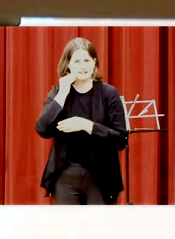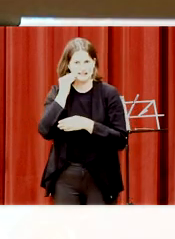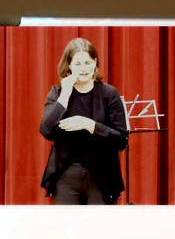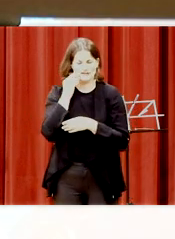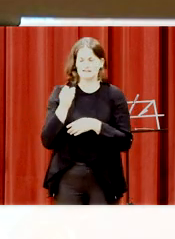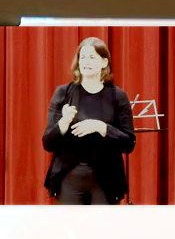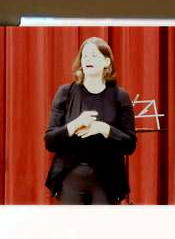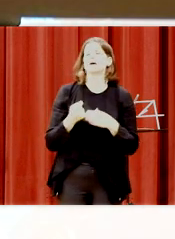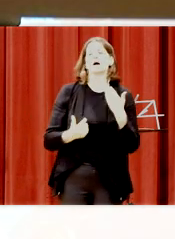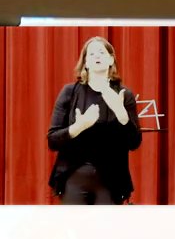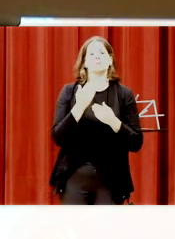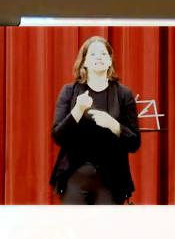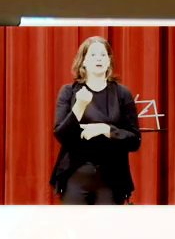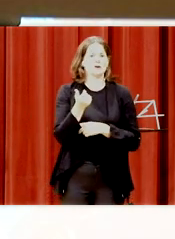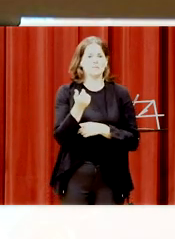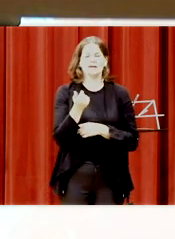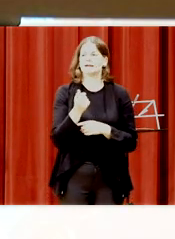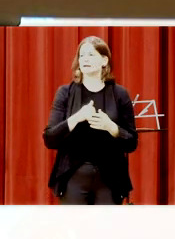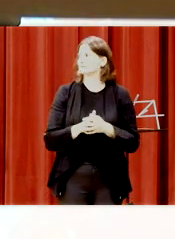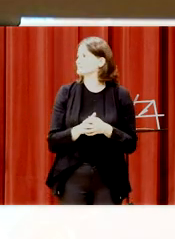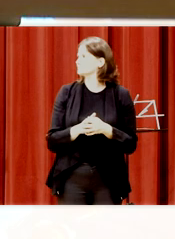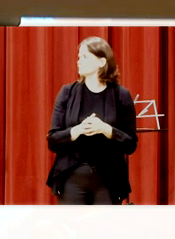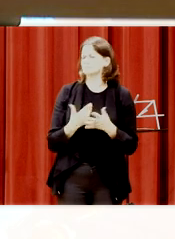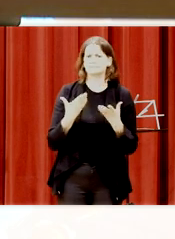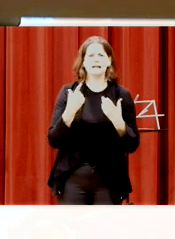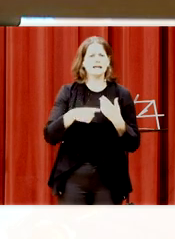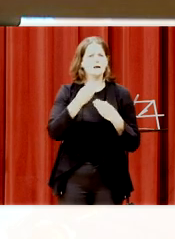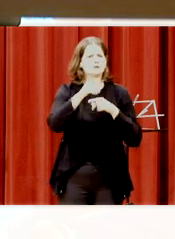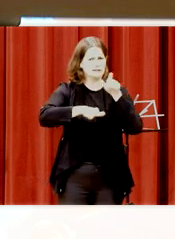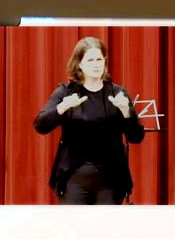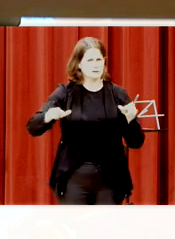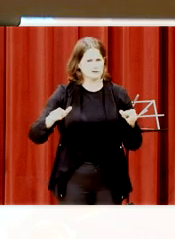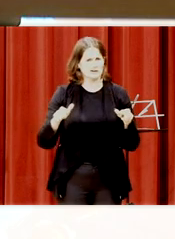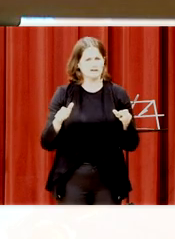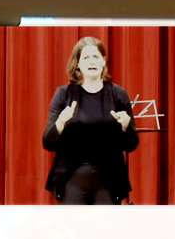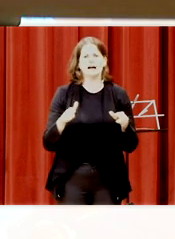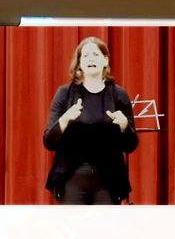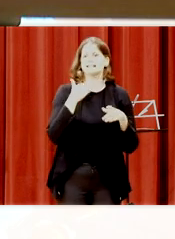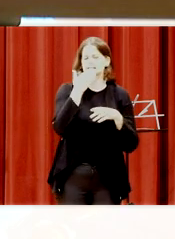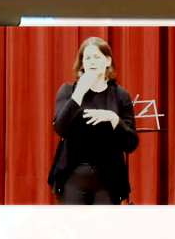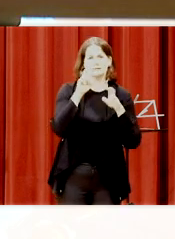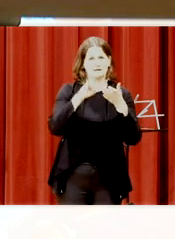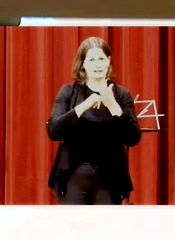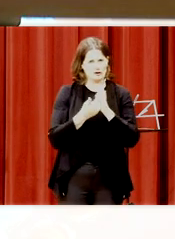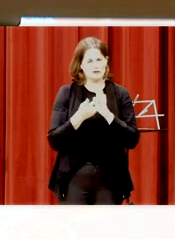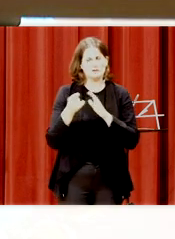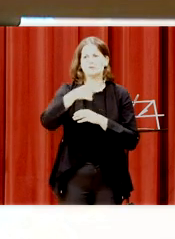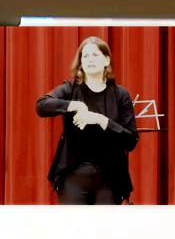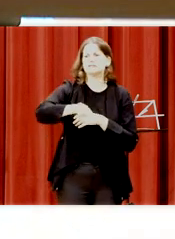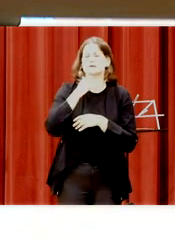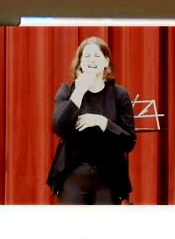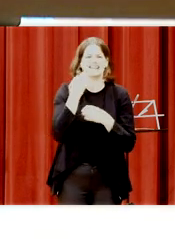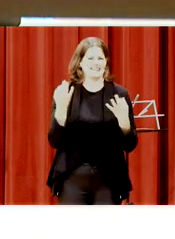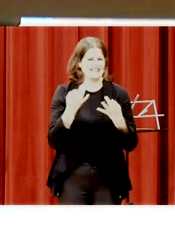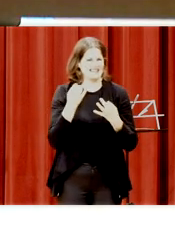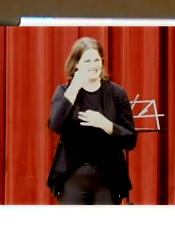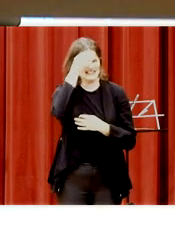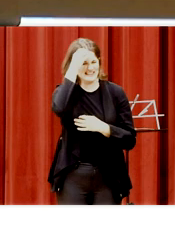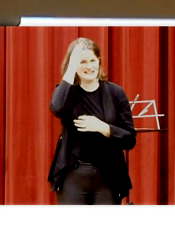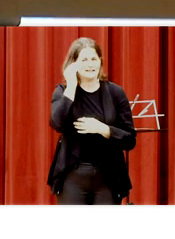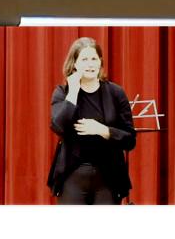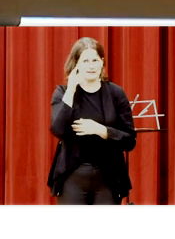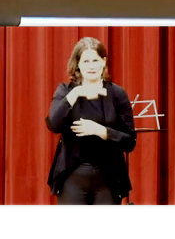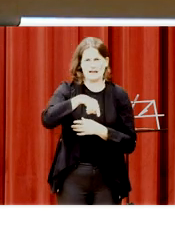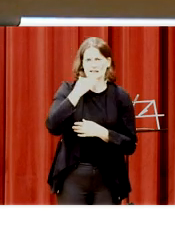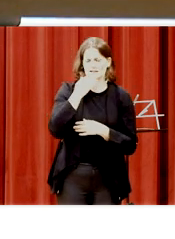què és la intel·ligència artificial. Vaig buscar a la Real Acadèmia Espanyola la definició d'intel·ligència artificial, que és